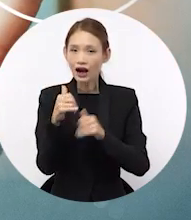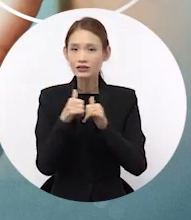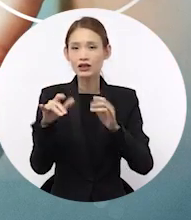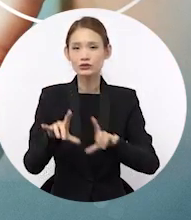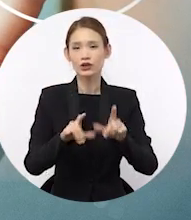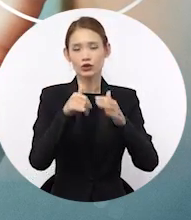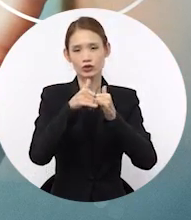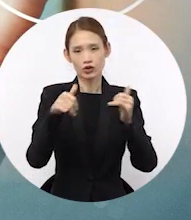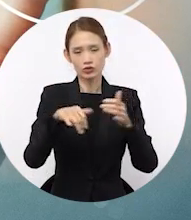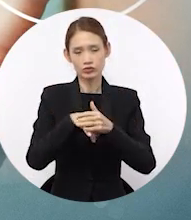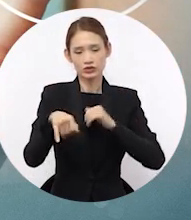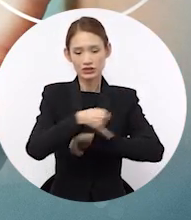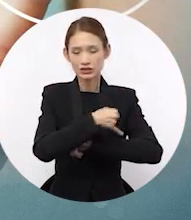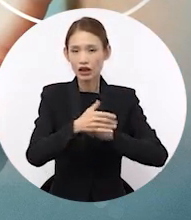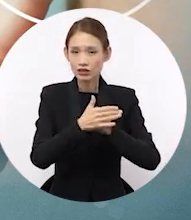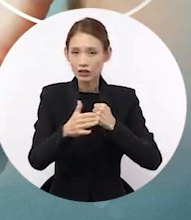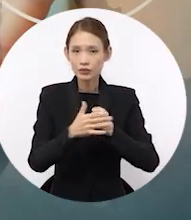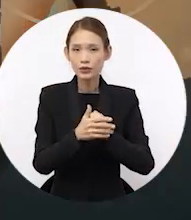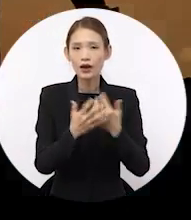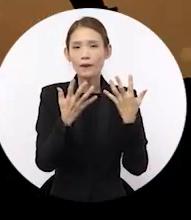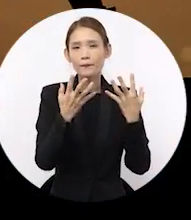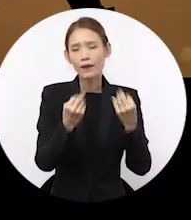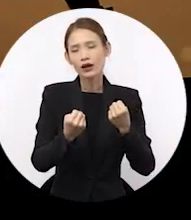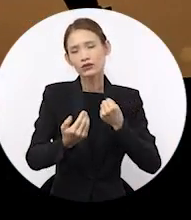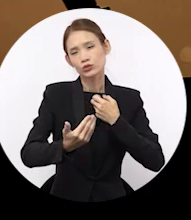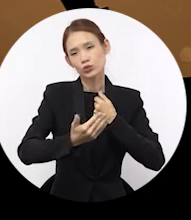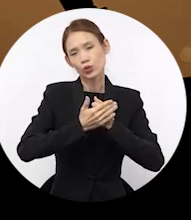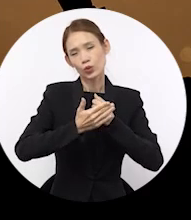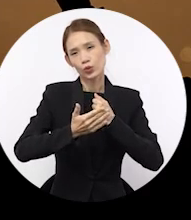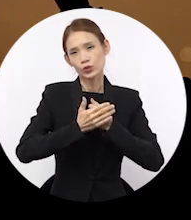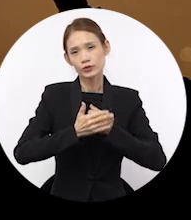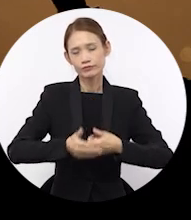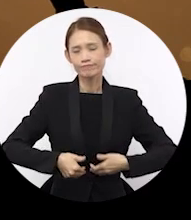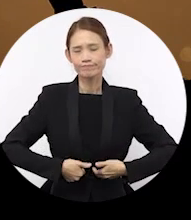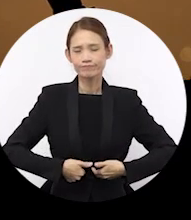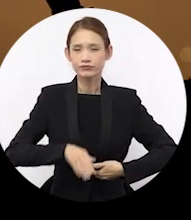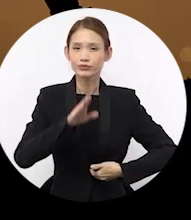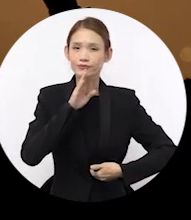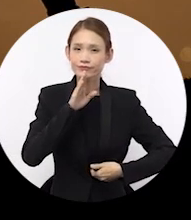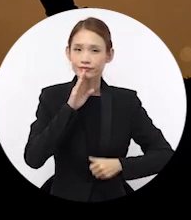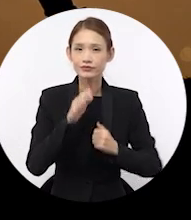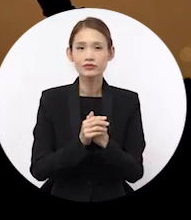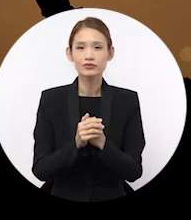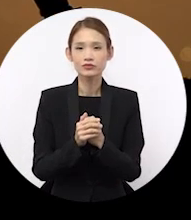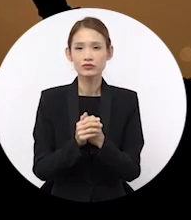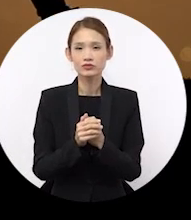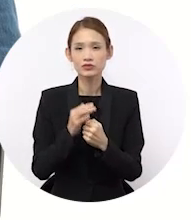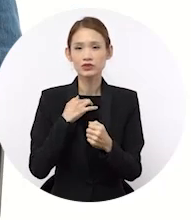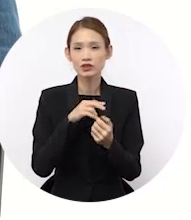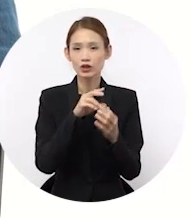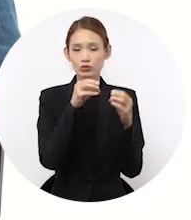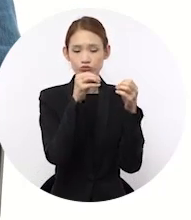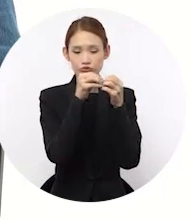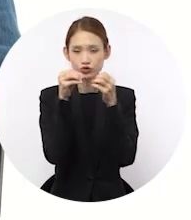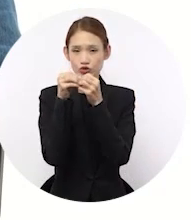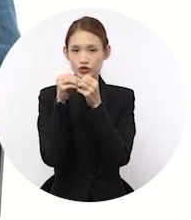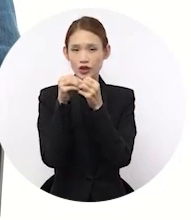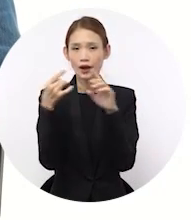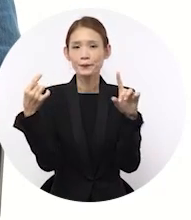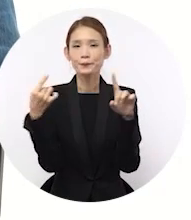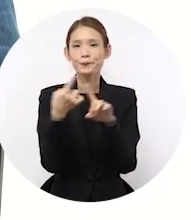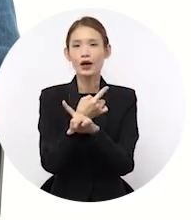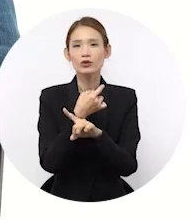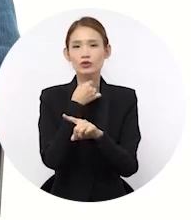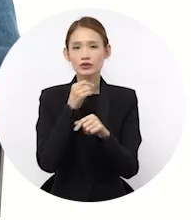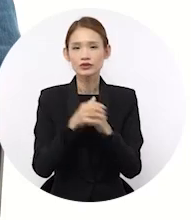이 사회에서 장애인들은 살아가기 위해서 많은 도움을 받을 수밖에 없게 돼 있어요. 근데 저는 이 문장을